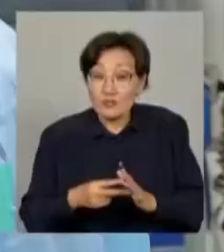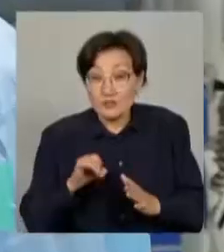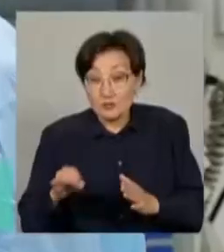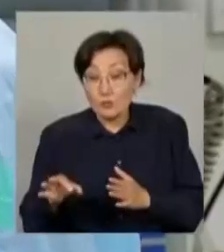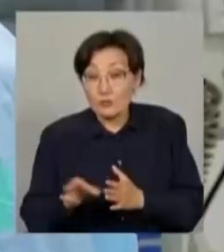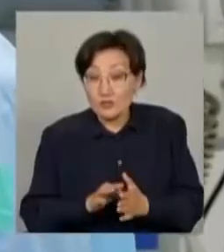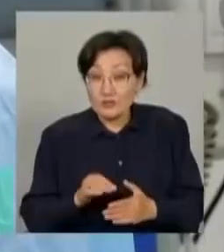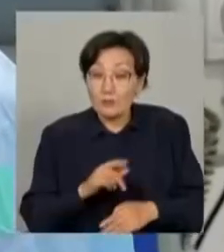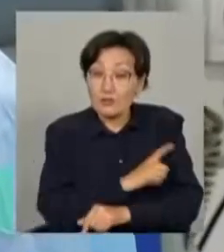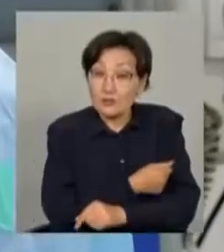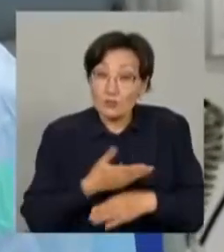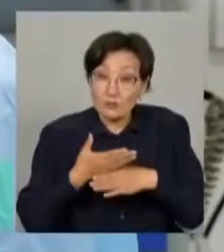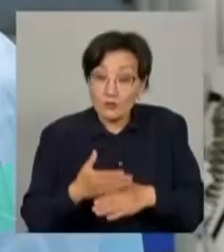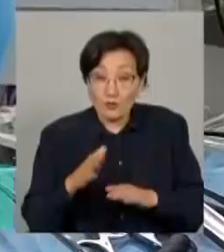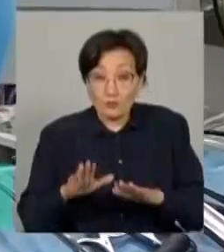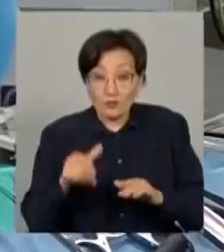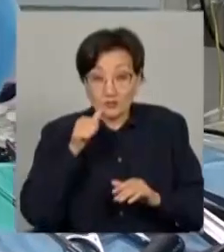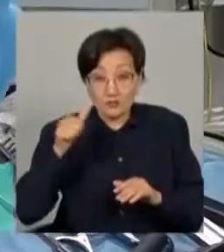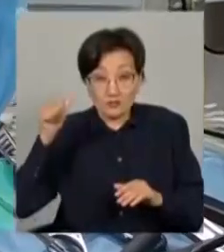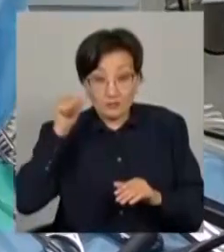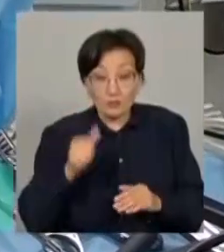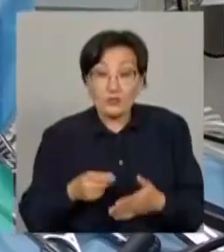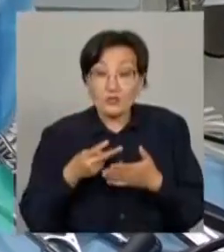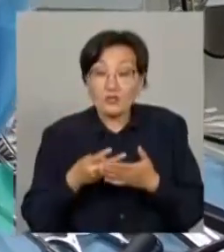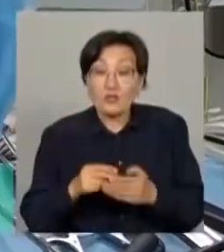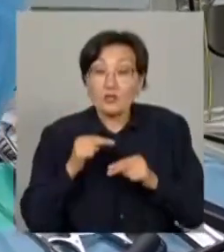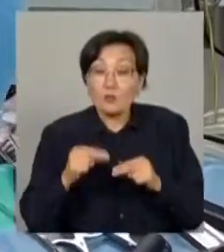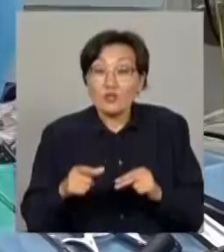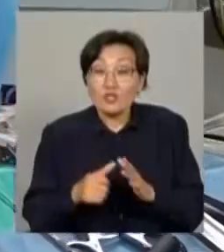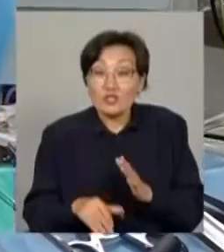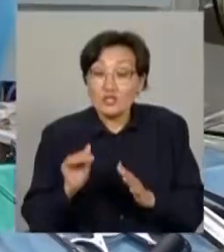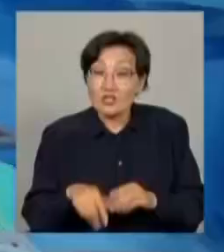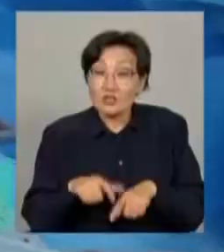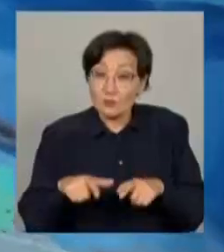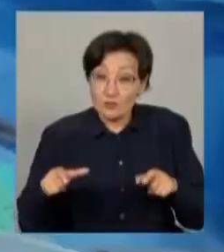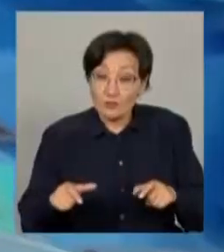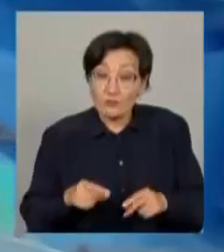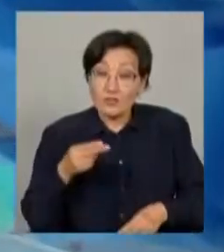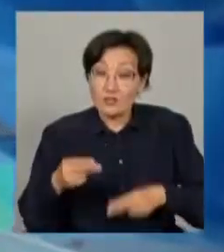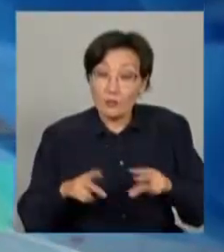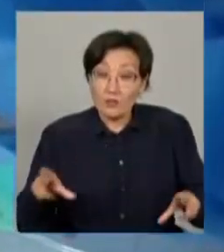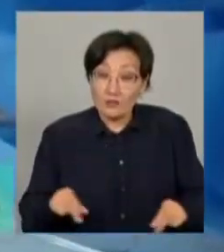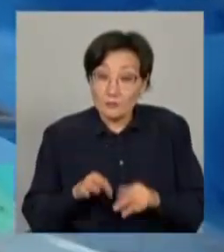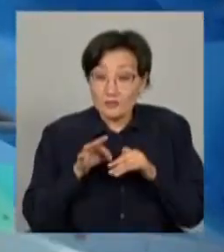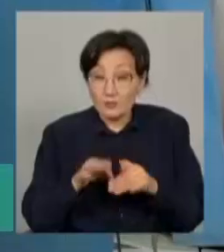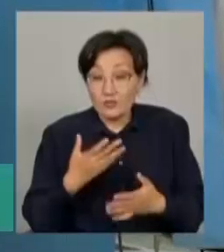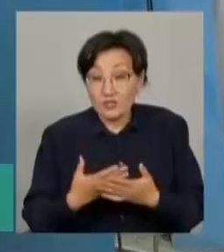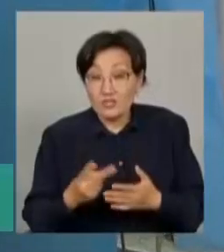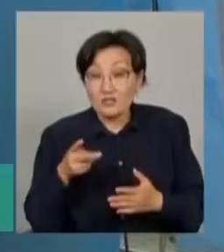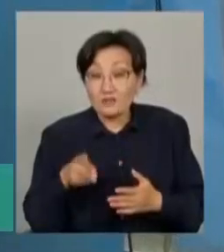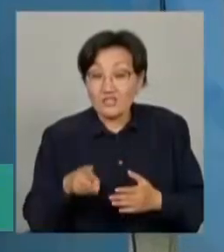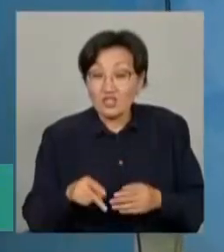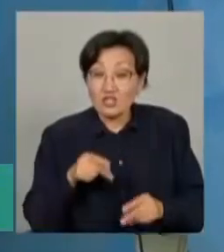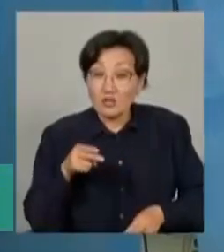и экстренную медпомощь. Только в прошлом году сюда обратились свыше 60 тысяч пациентов. Хирурги успешно провели почти